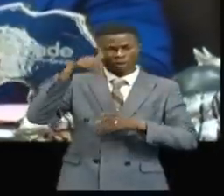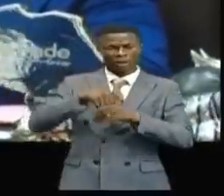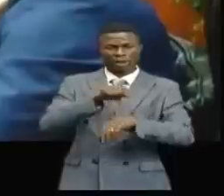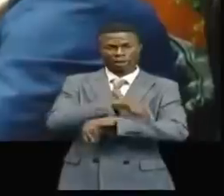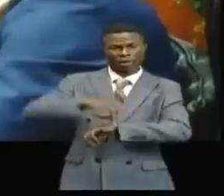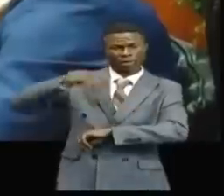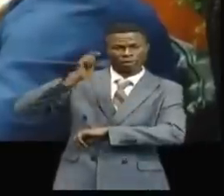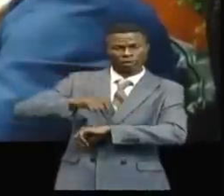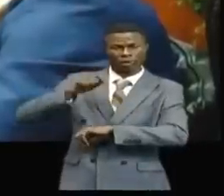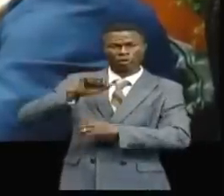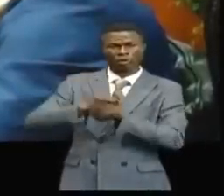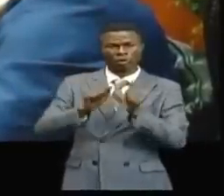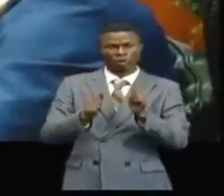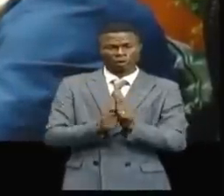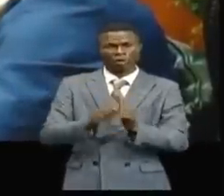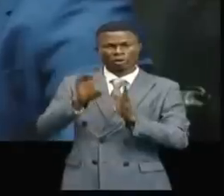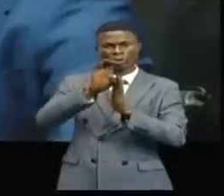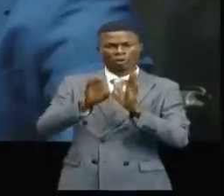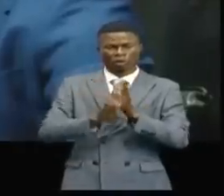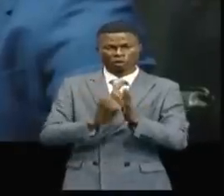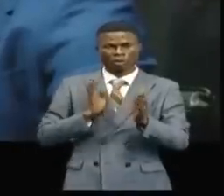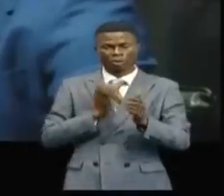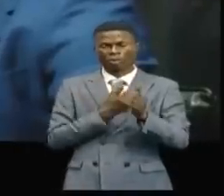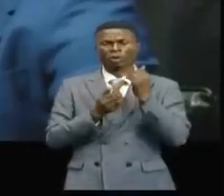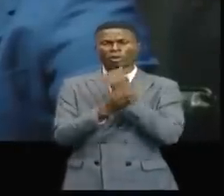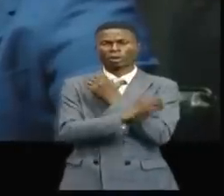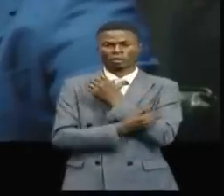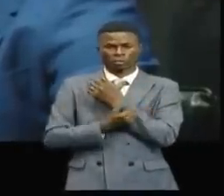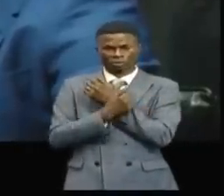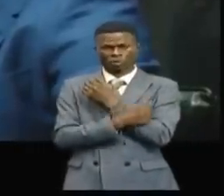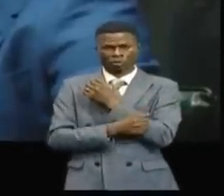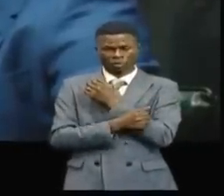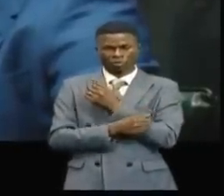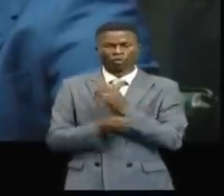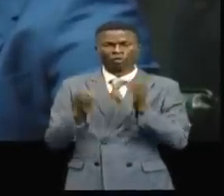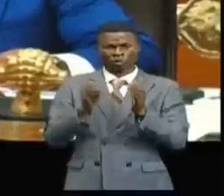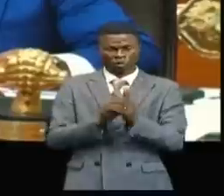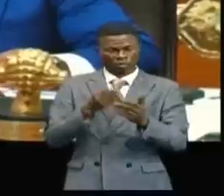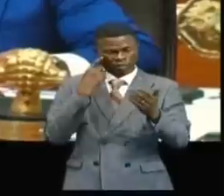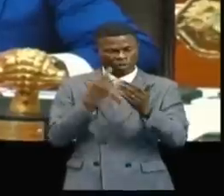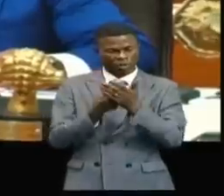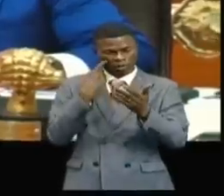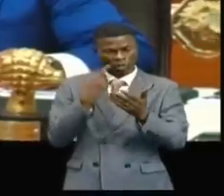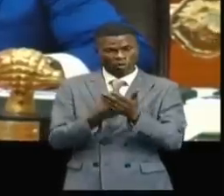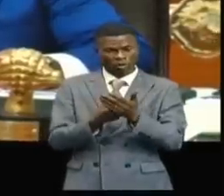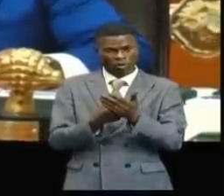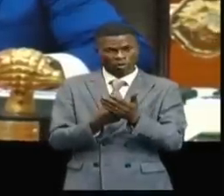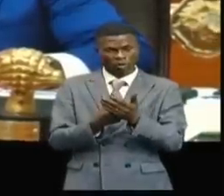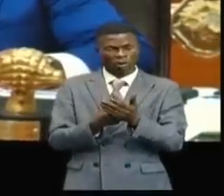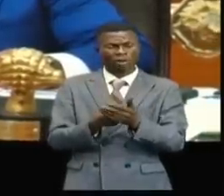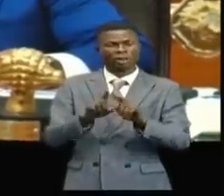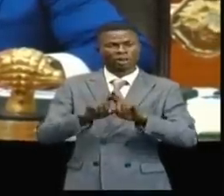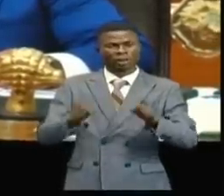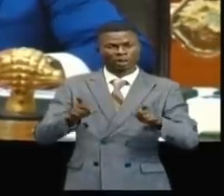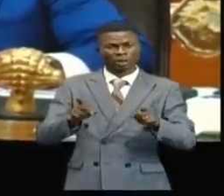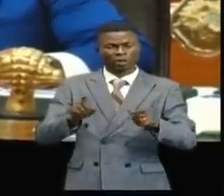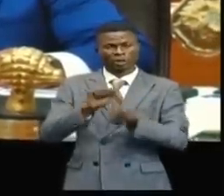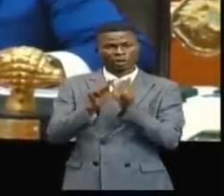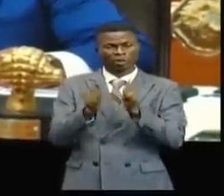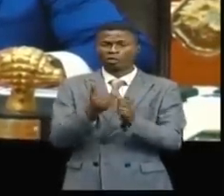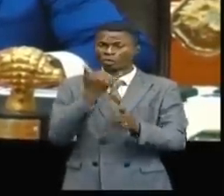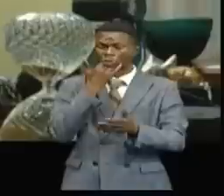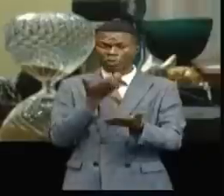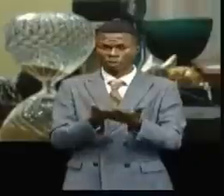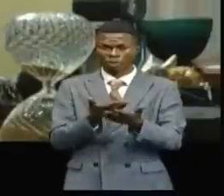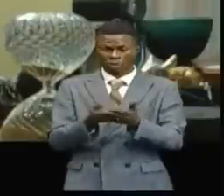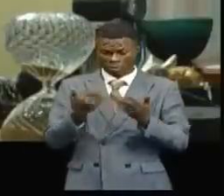dans l'architecture institutionnelle de notre pays. Il lui revient de constater que loin de se relever de ses faiblesses,